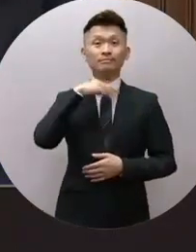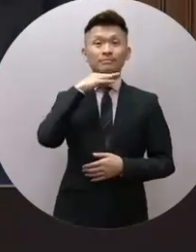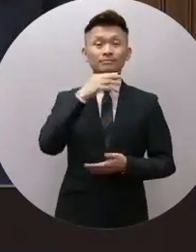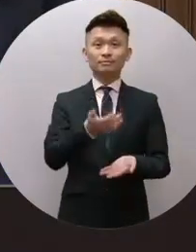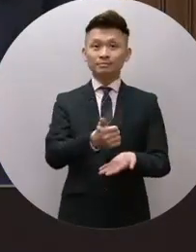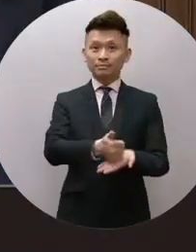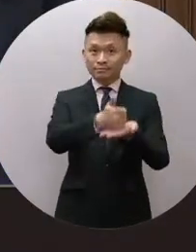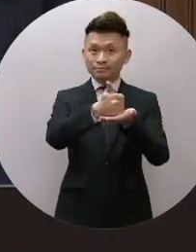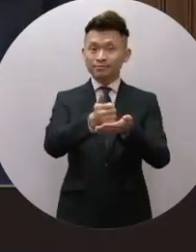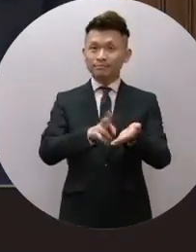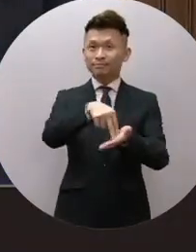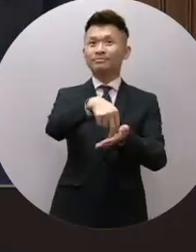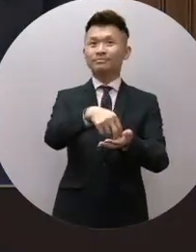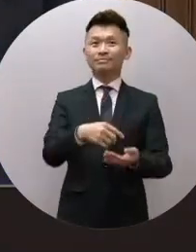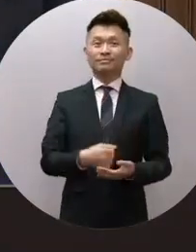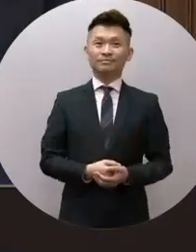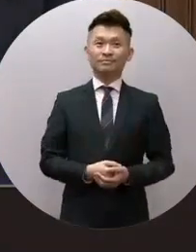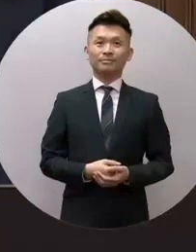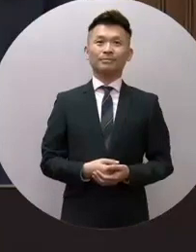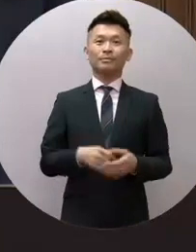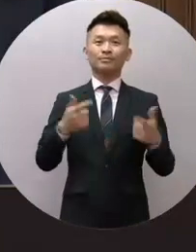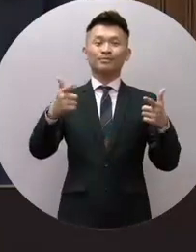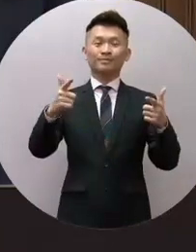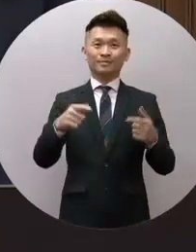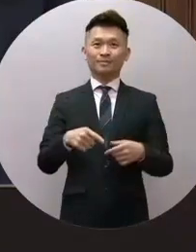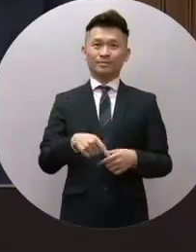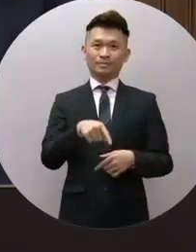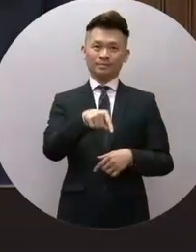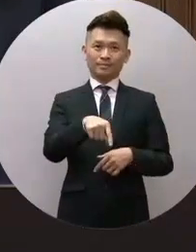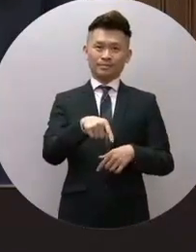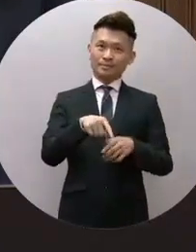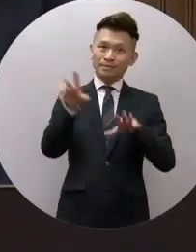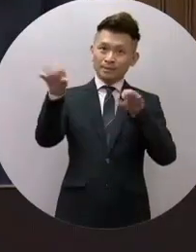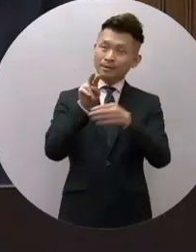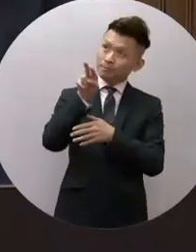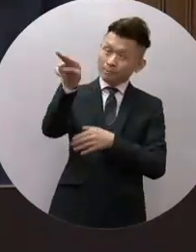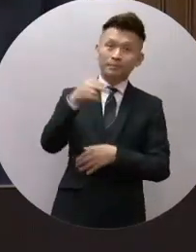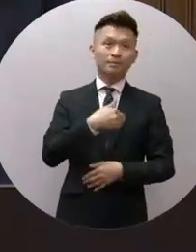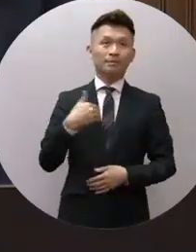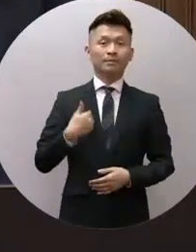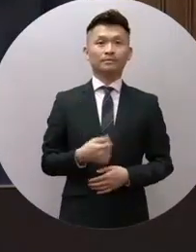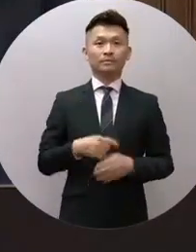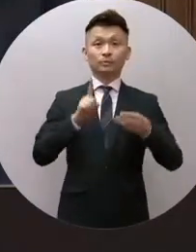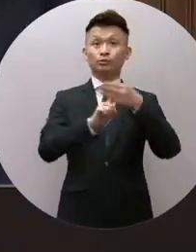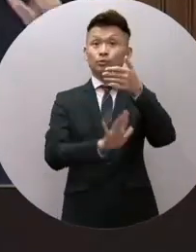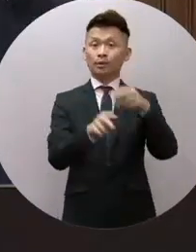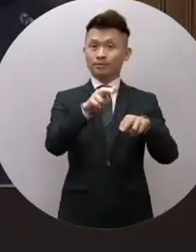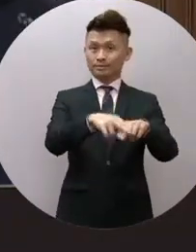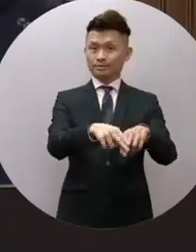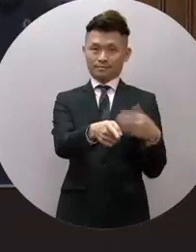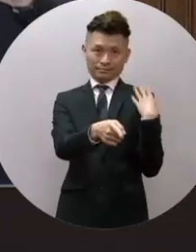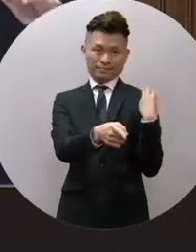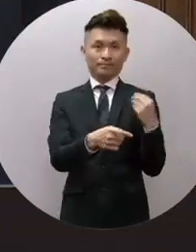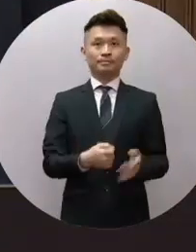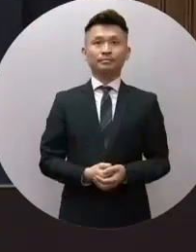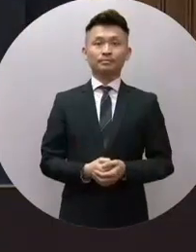会请您起来。 哎，不好意思，听到你说请我回来， 因为没有，我是说因为你这里你有一些资料可以看得更加清楚哈。主委你也请坐哈。第一个我